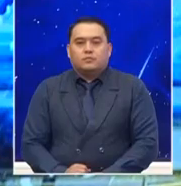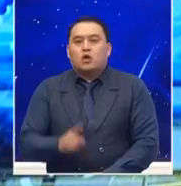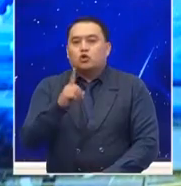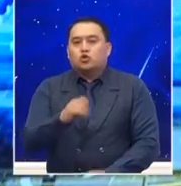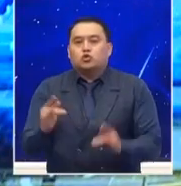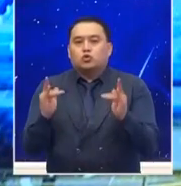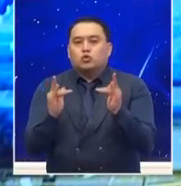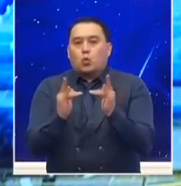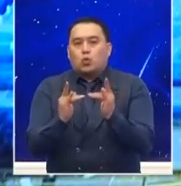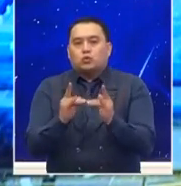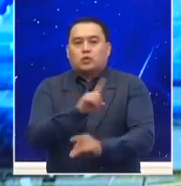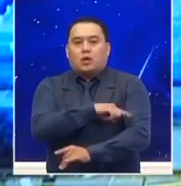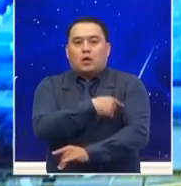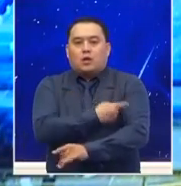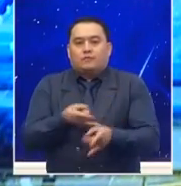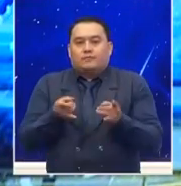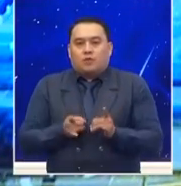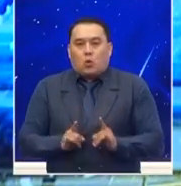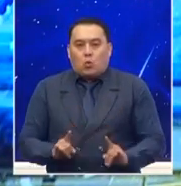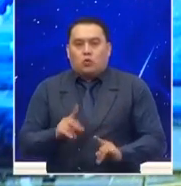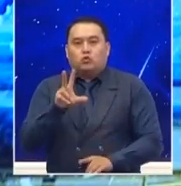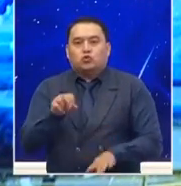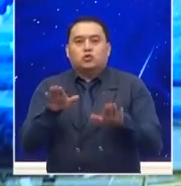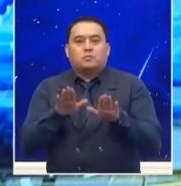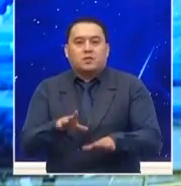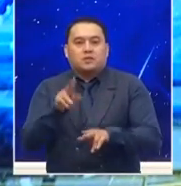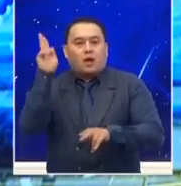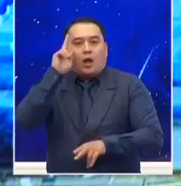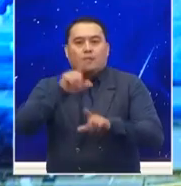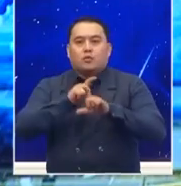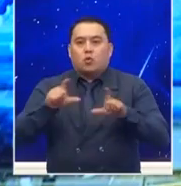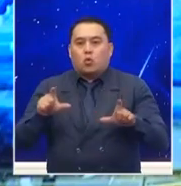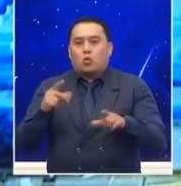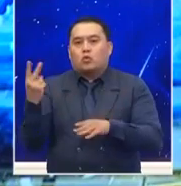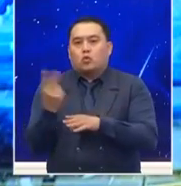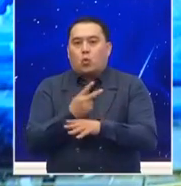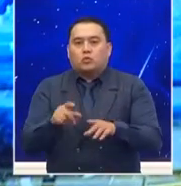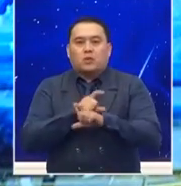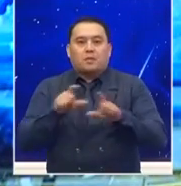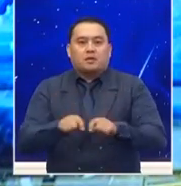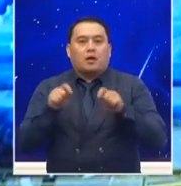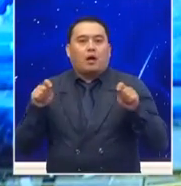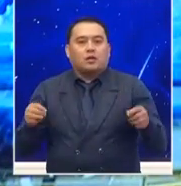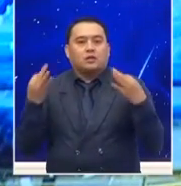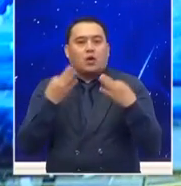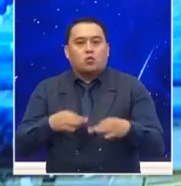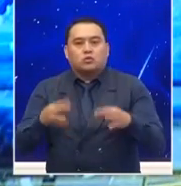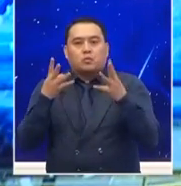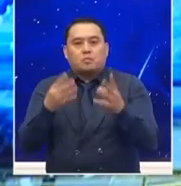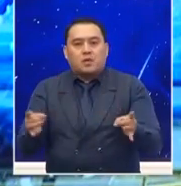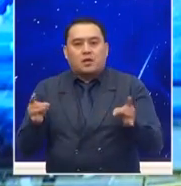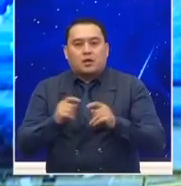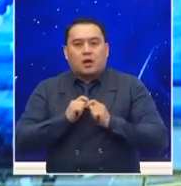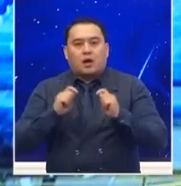Жүз төсектік перзентхана, 300 орындық мектеп. Жамбыл ауданда қос қуаныш. Тәуелсіздік мерекесі қарсаңында қос әлеуметтік